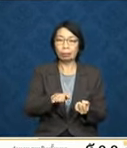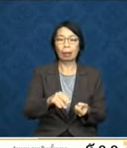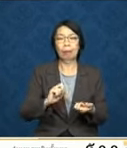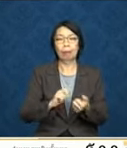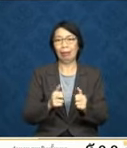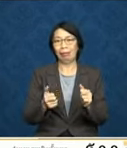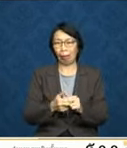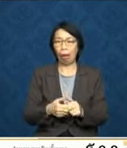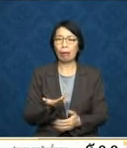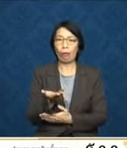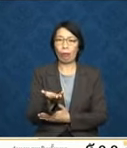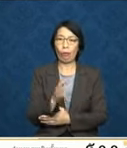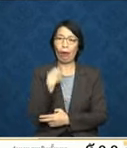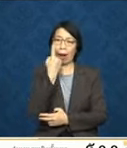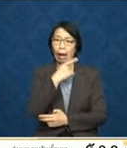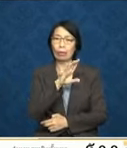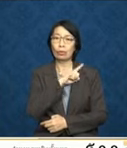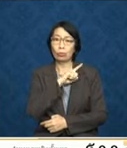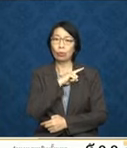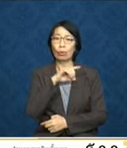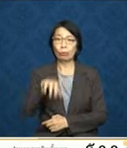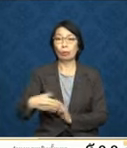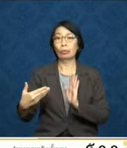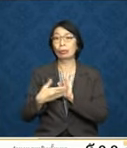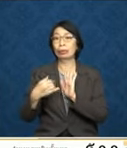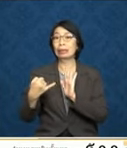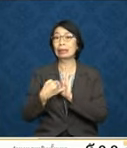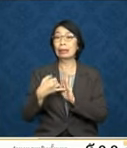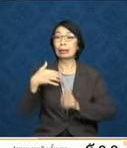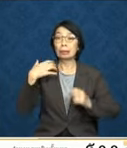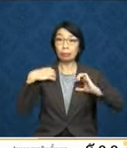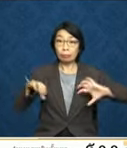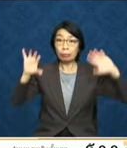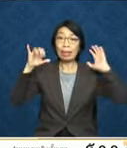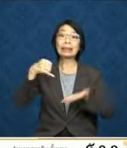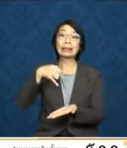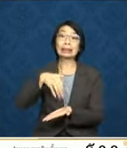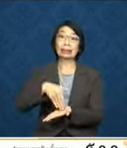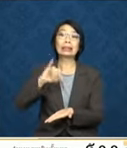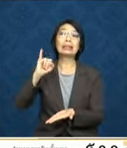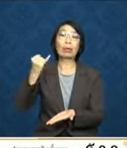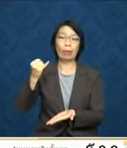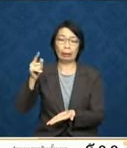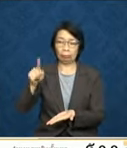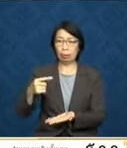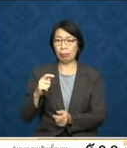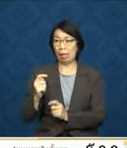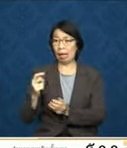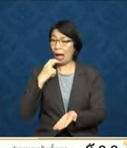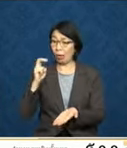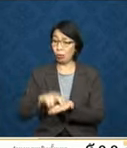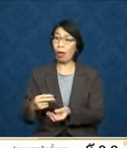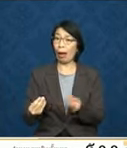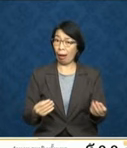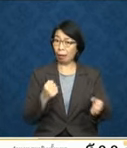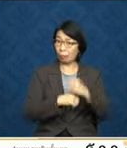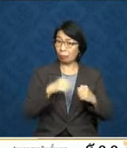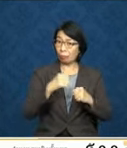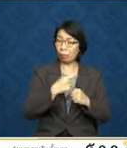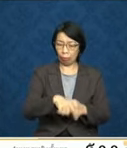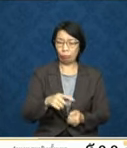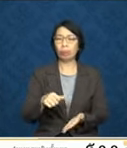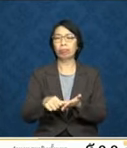ากให้หน่วยงานที่เกี่ยวข้องโดยเฉพาะผู้ว่าราชการจังหวัดชลบุรีในฐานะหน่วยงานที่ให้อนุญาตโครงการดังกล่าวเข้าไปหาแนวทางปรับปรุง